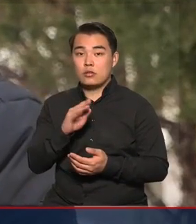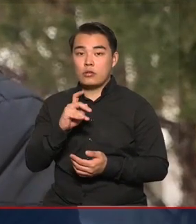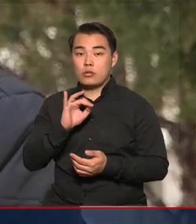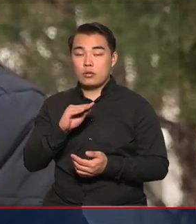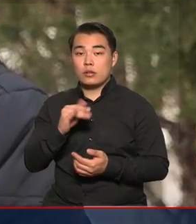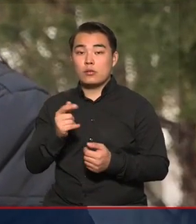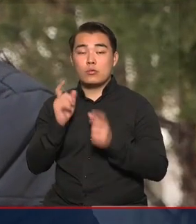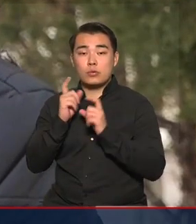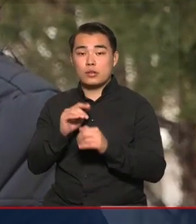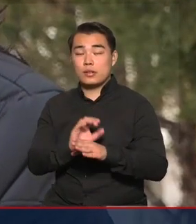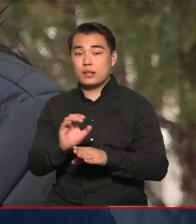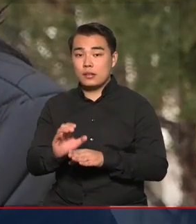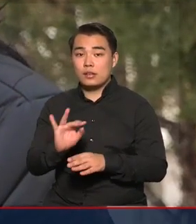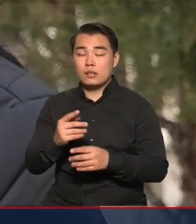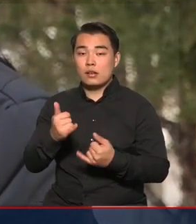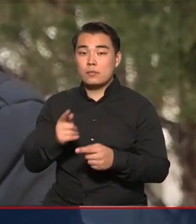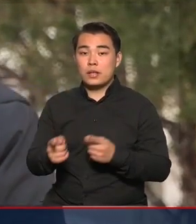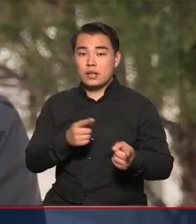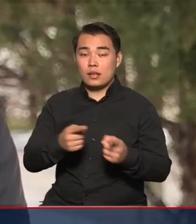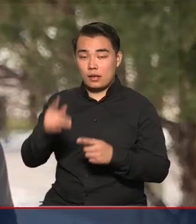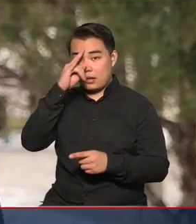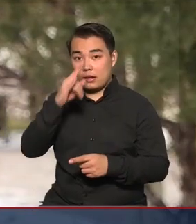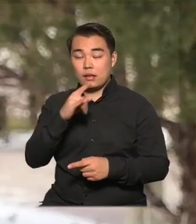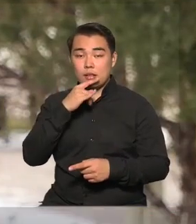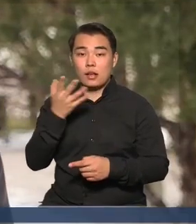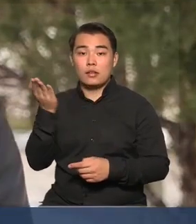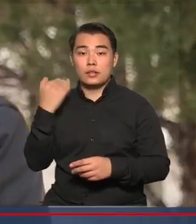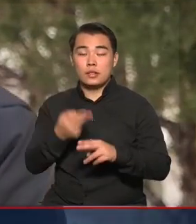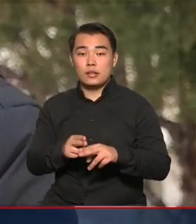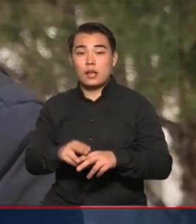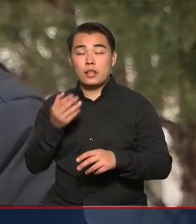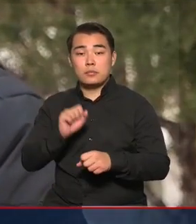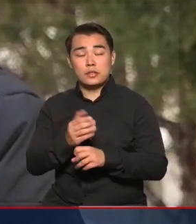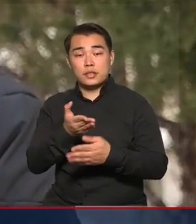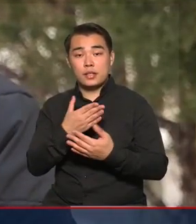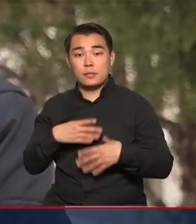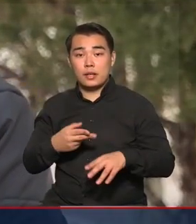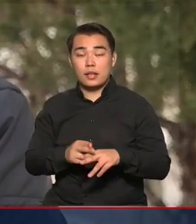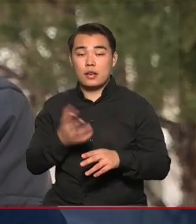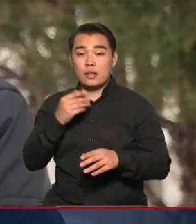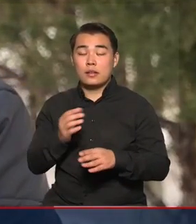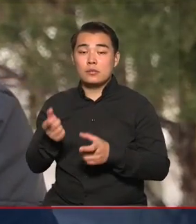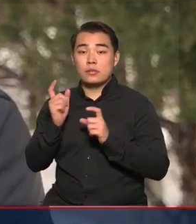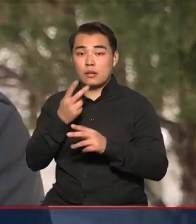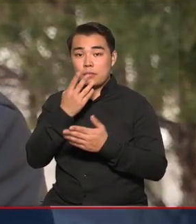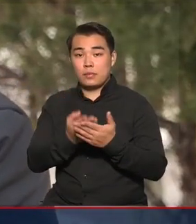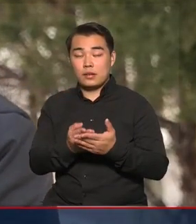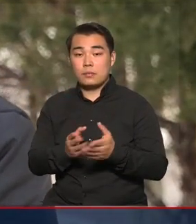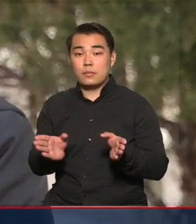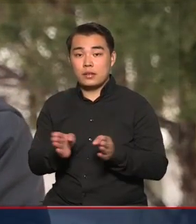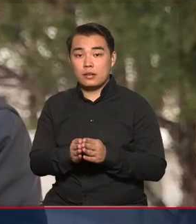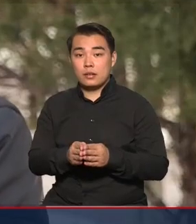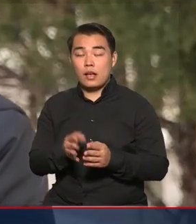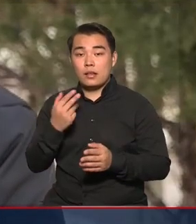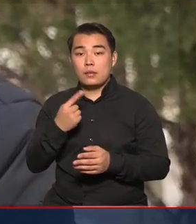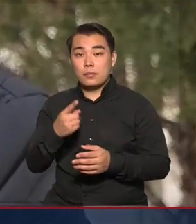тасуда, мына көшпелі қазақ өздеріңізге белгілі, мына өзімен бірге жүкті ала көшкен кезде ол бір